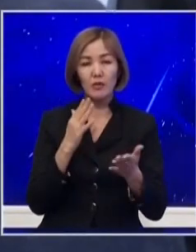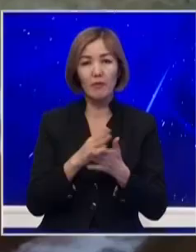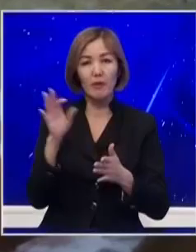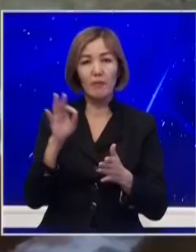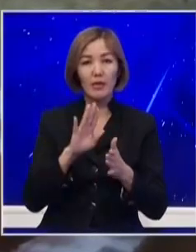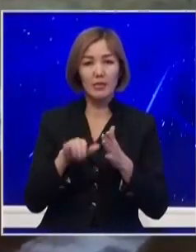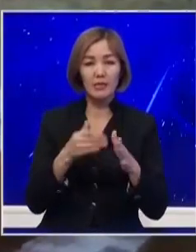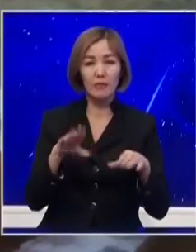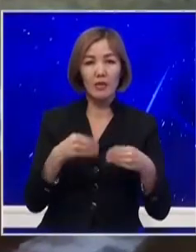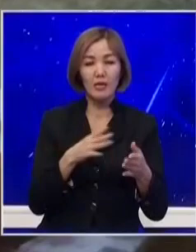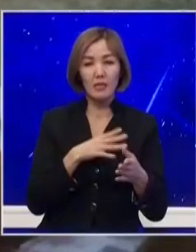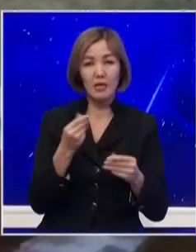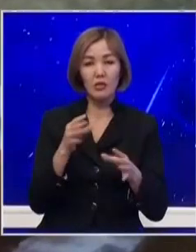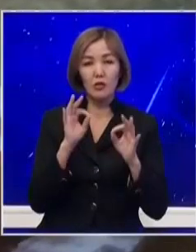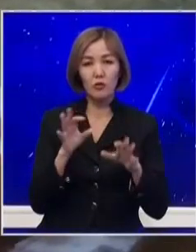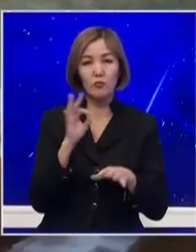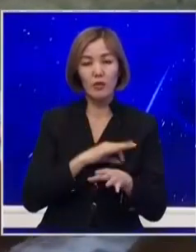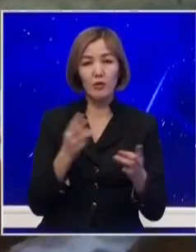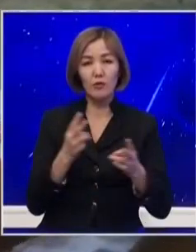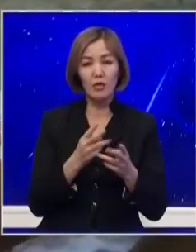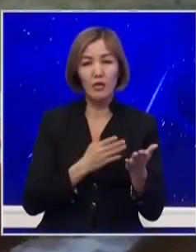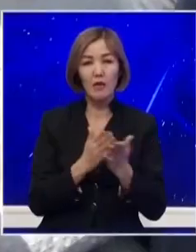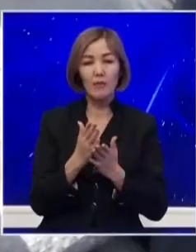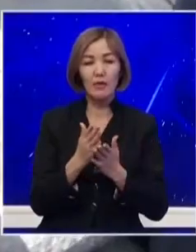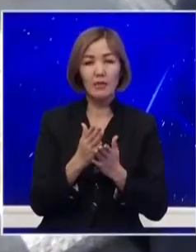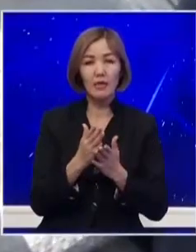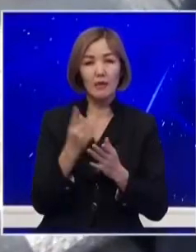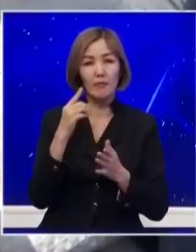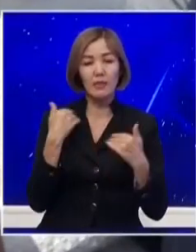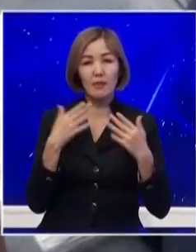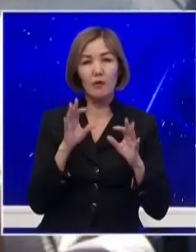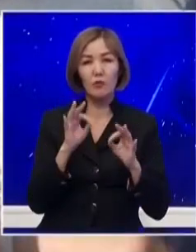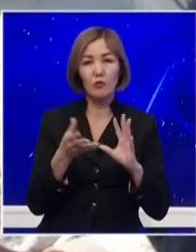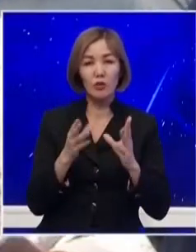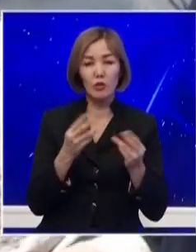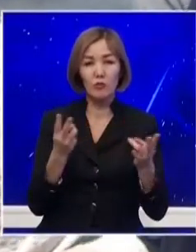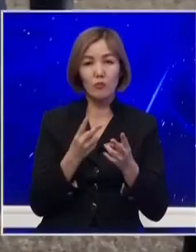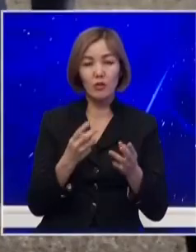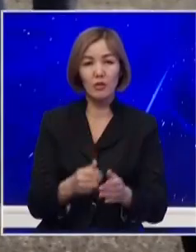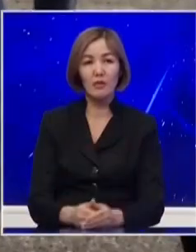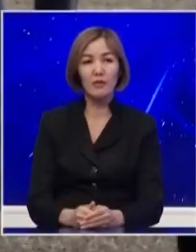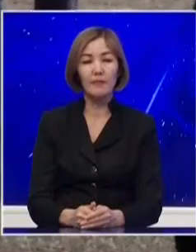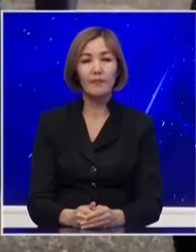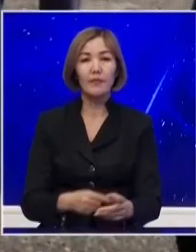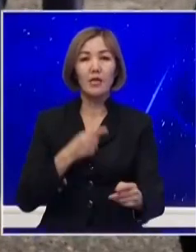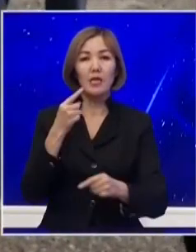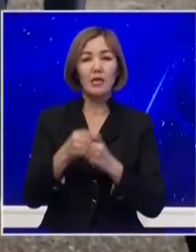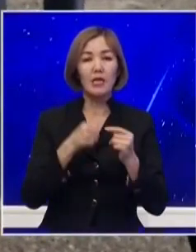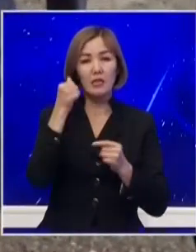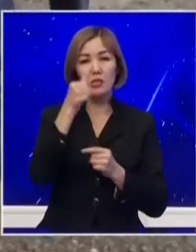берілетін мемлекет қаржысын тиімді пайдалануға бағытталған бастамадан оң нәтиже күтетінін жеткізді. Келесі жылы тағы